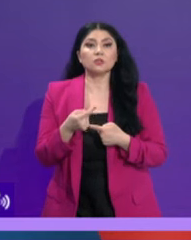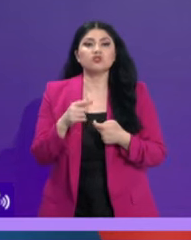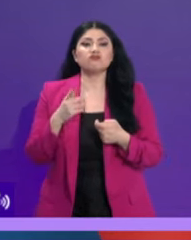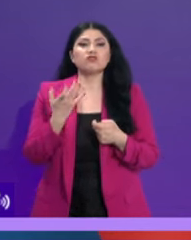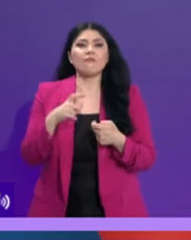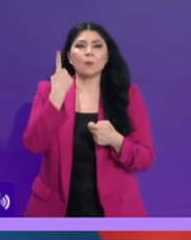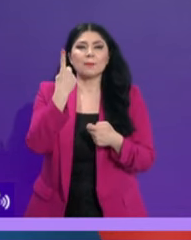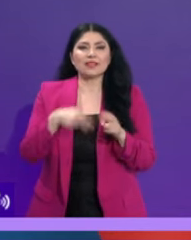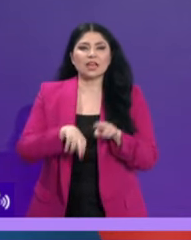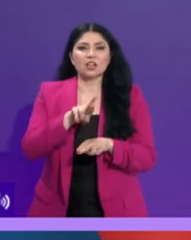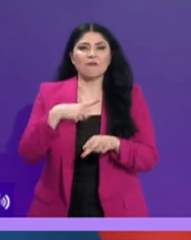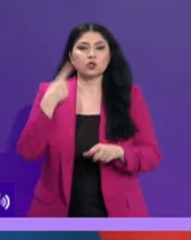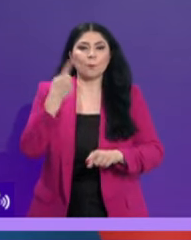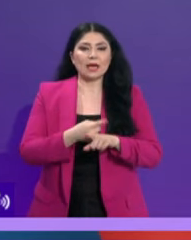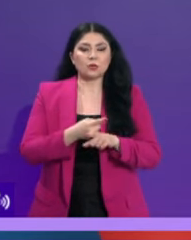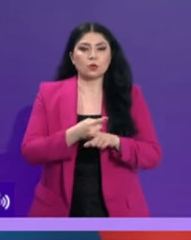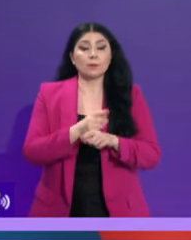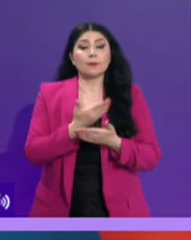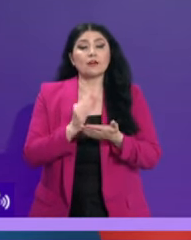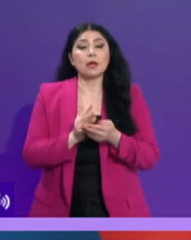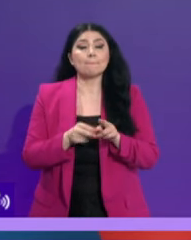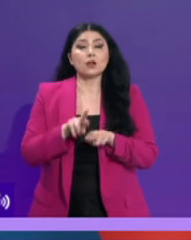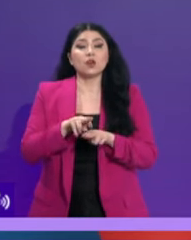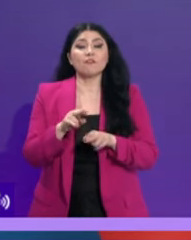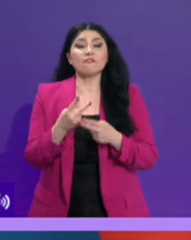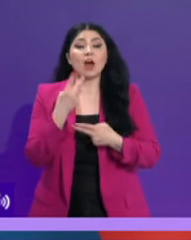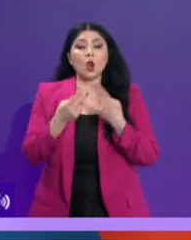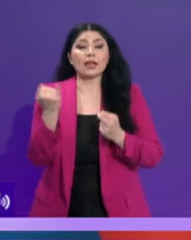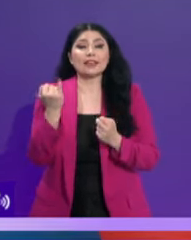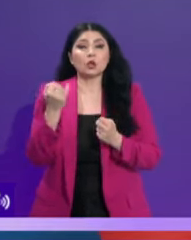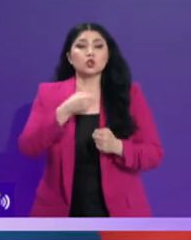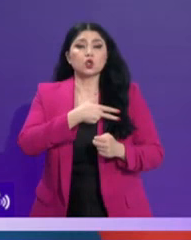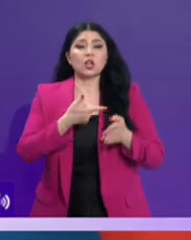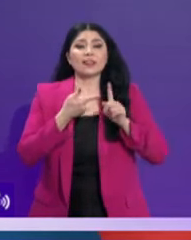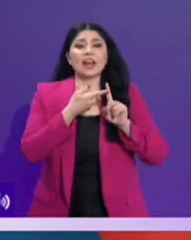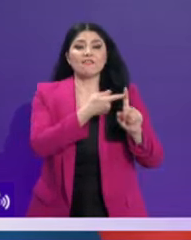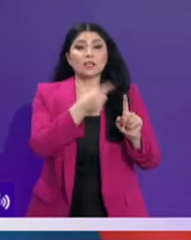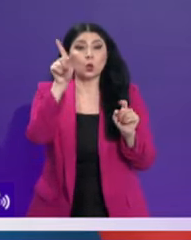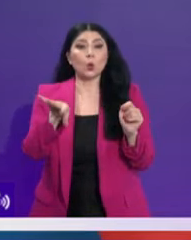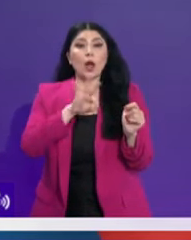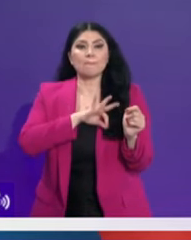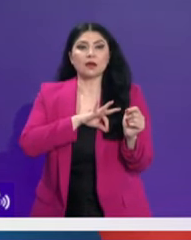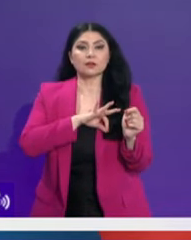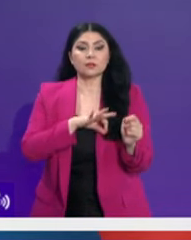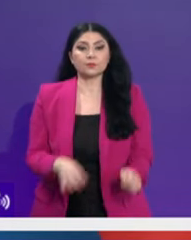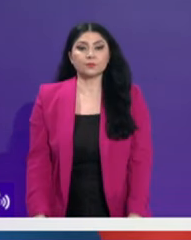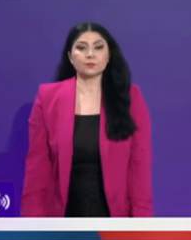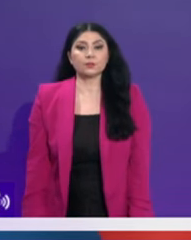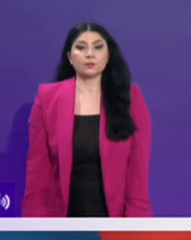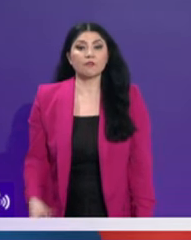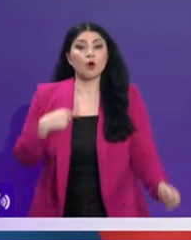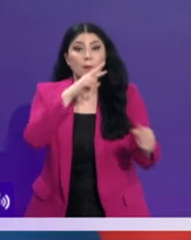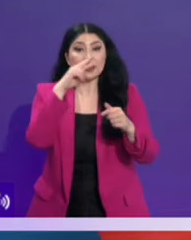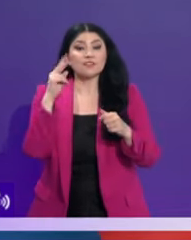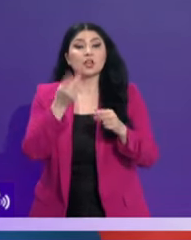anului, fiind obligatorie în urma majorării valorii indicatorului social de referință din martie. Vor beneficia de